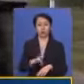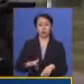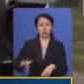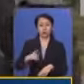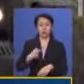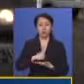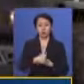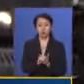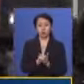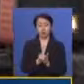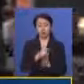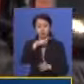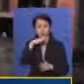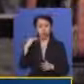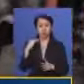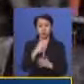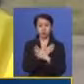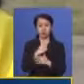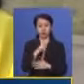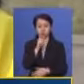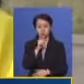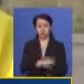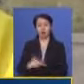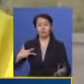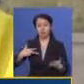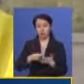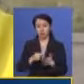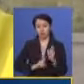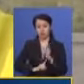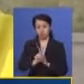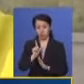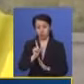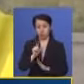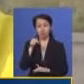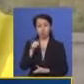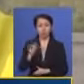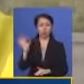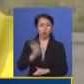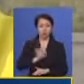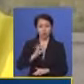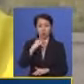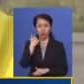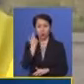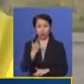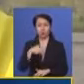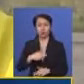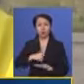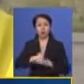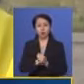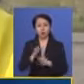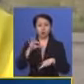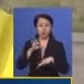где зафиксирован массовый падеж птицы. Вакцинация начинается в тот момент, когда мы устанавливаем